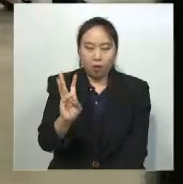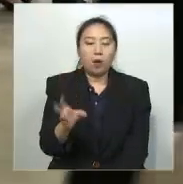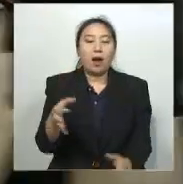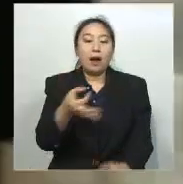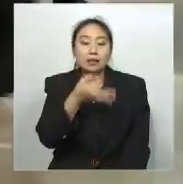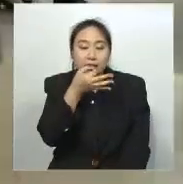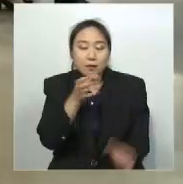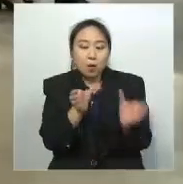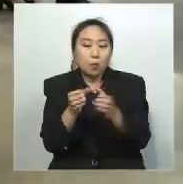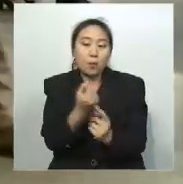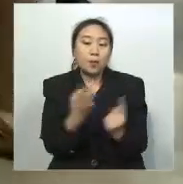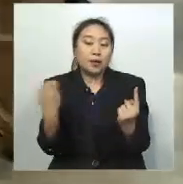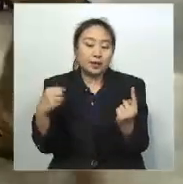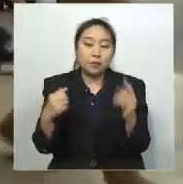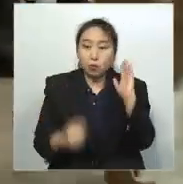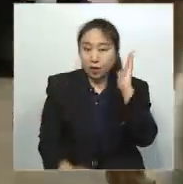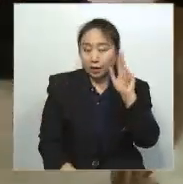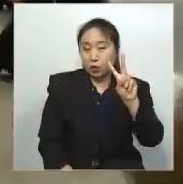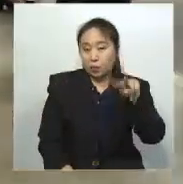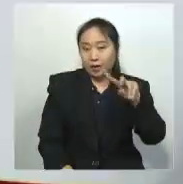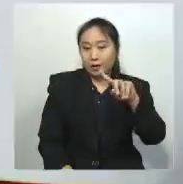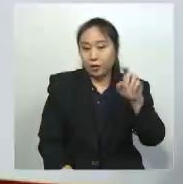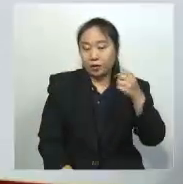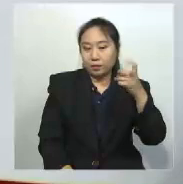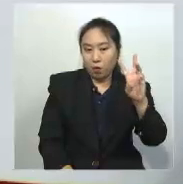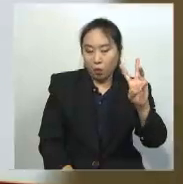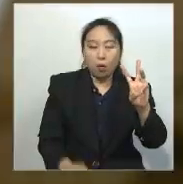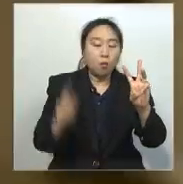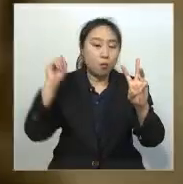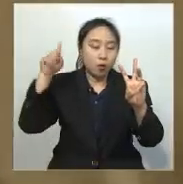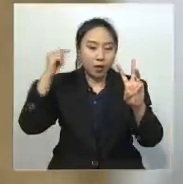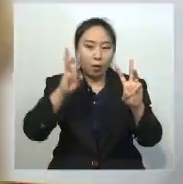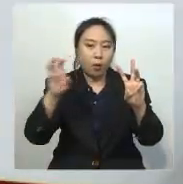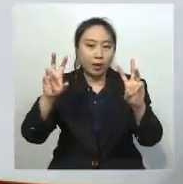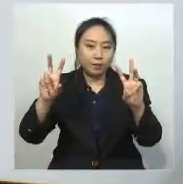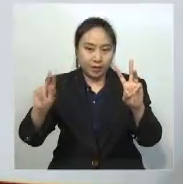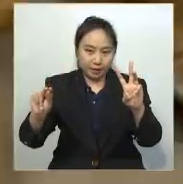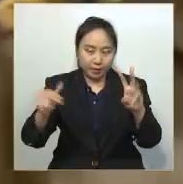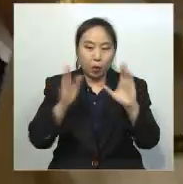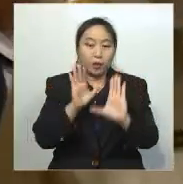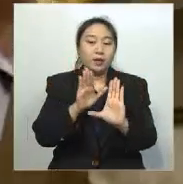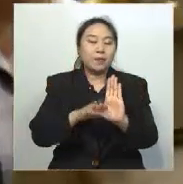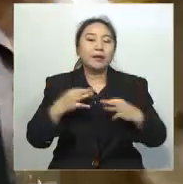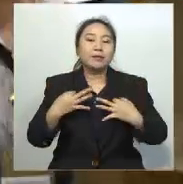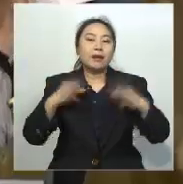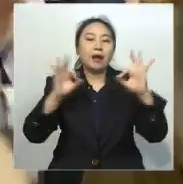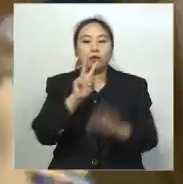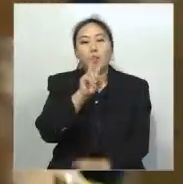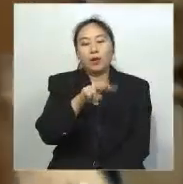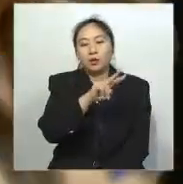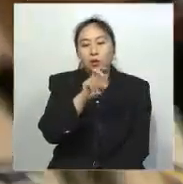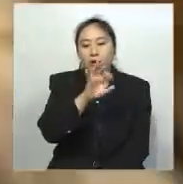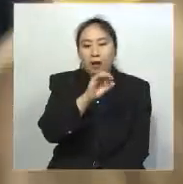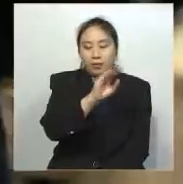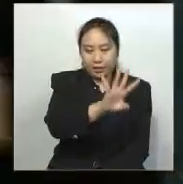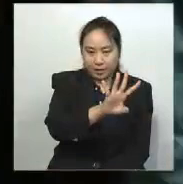ชีพแบ่งเป็นเพศชาย 2,116 คนเพศหญิง630คนผู้สมัครอิสระ